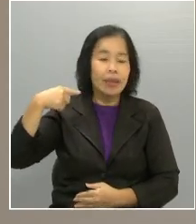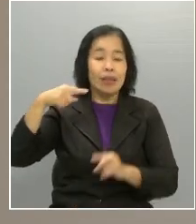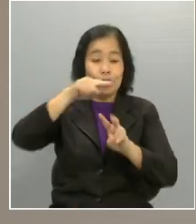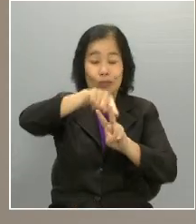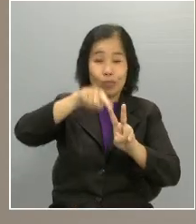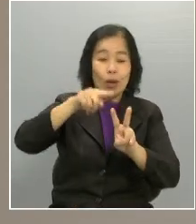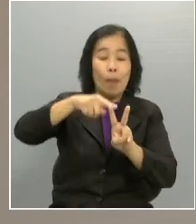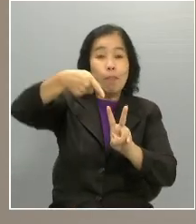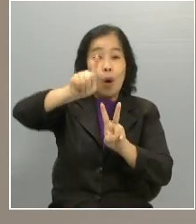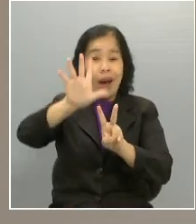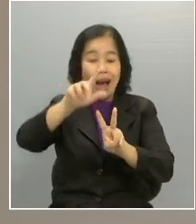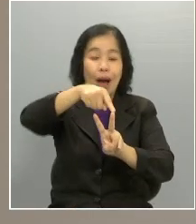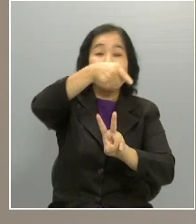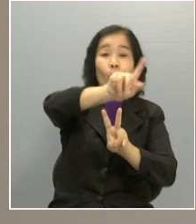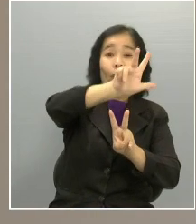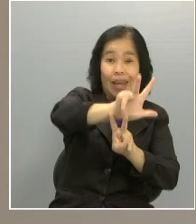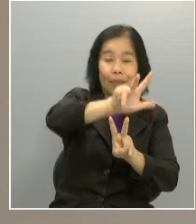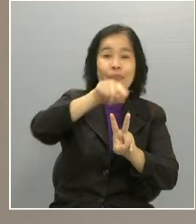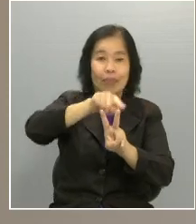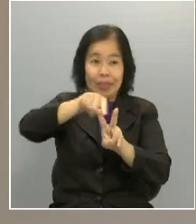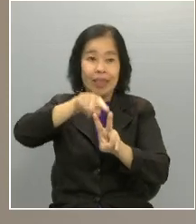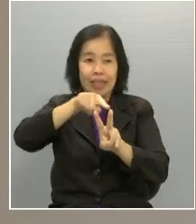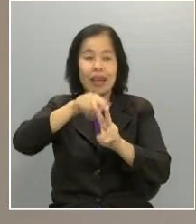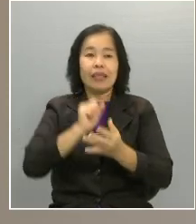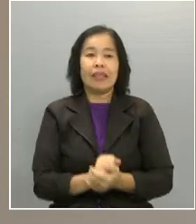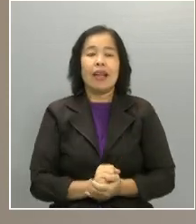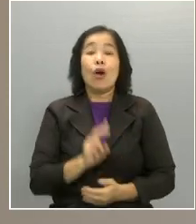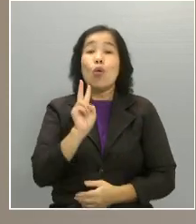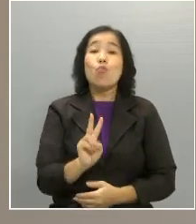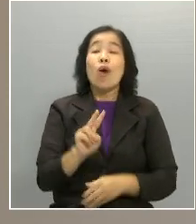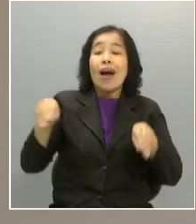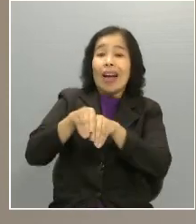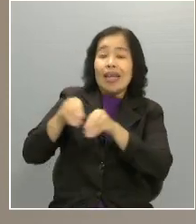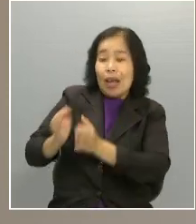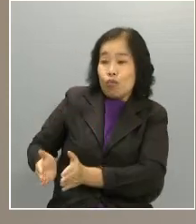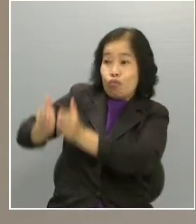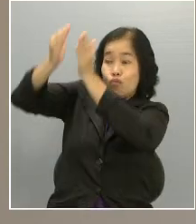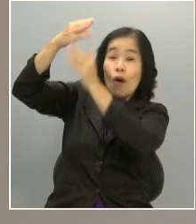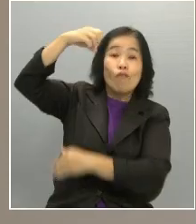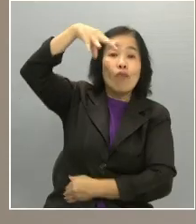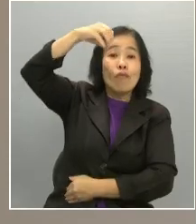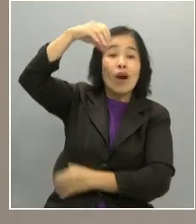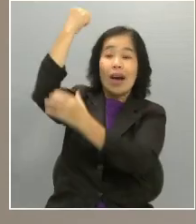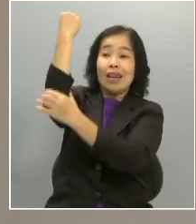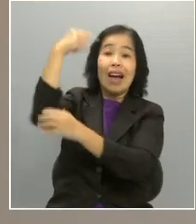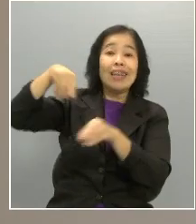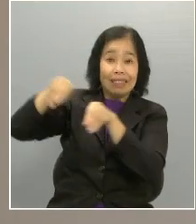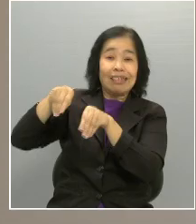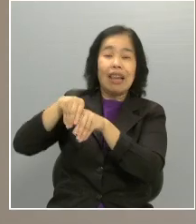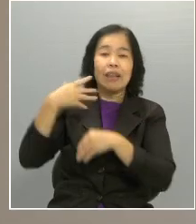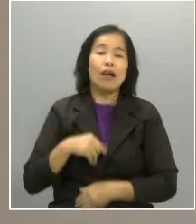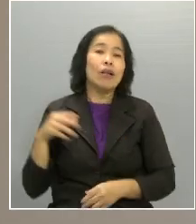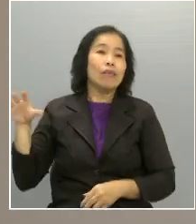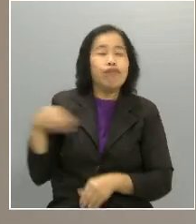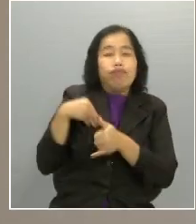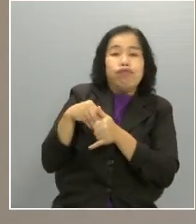ป.3 เด็กหญิงนิรดาตรงแยกคอดม้ายืนอยู่ใกล้กับเสาไฟอันนี้ถูกไฟดูดเหมือนกันและน้องทั้ง2คนนี้ปรากฏ